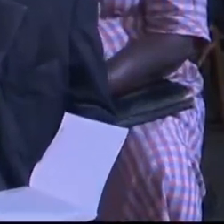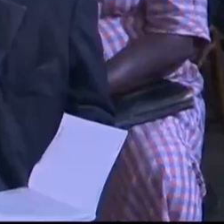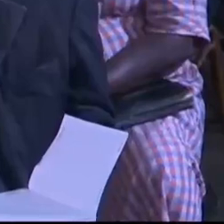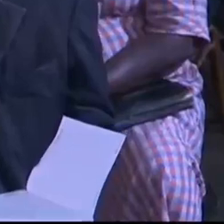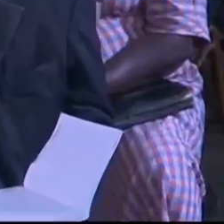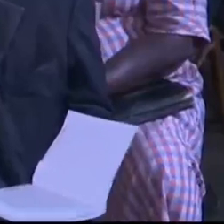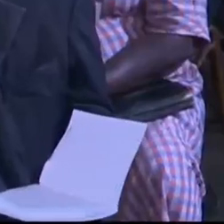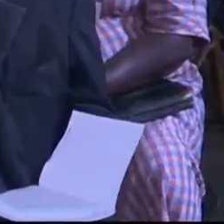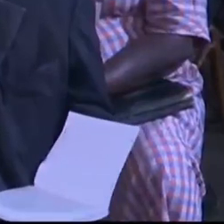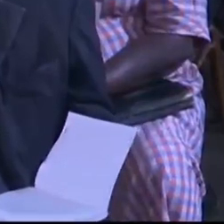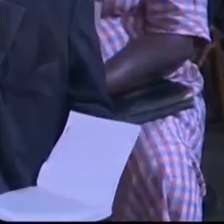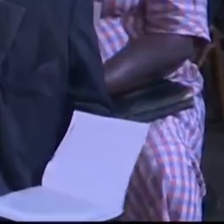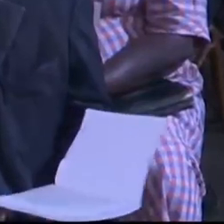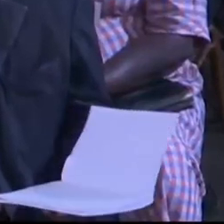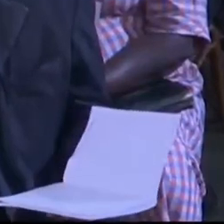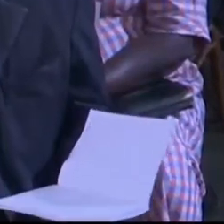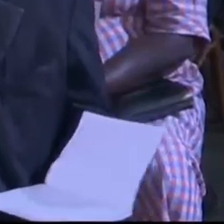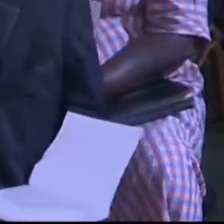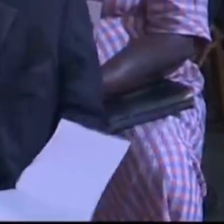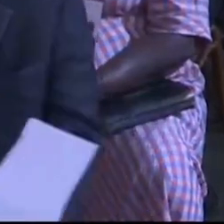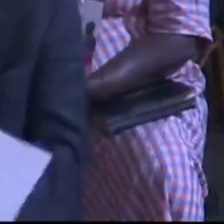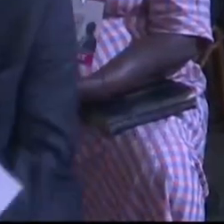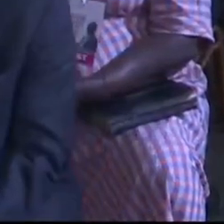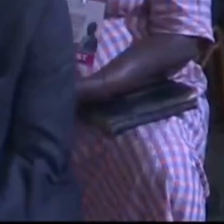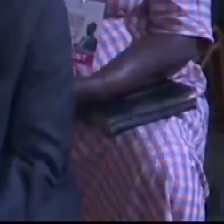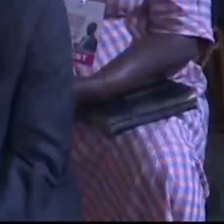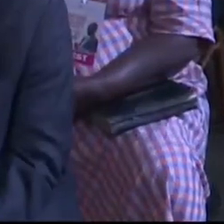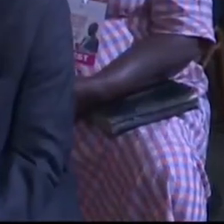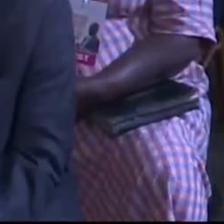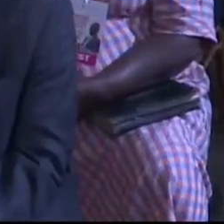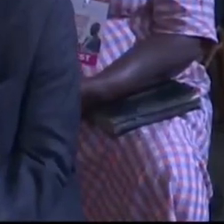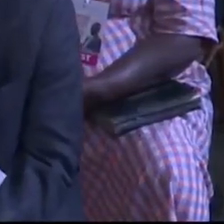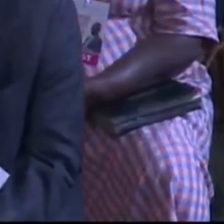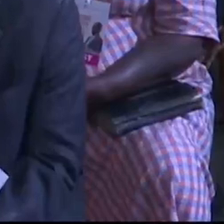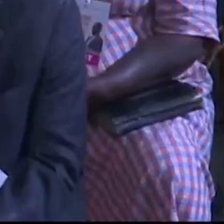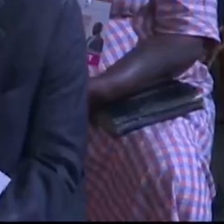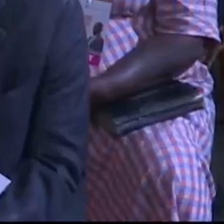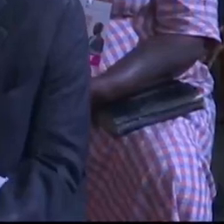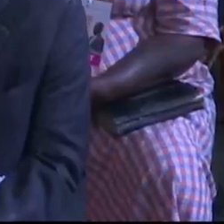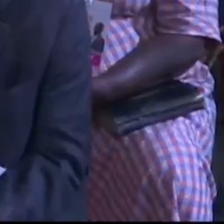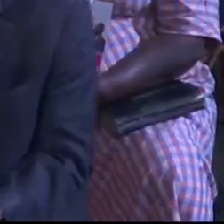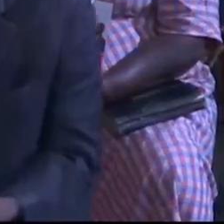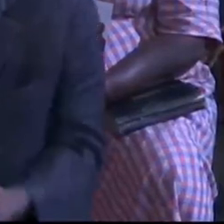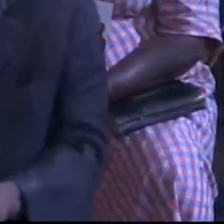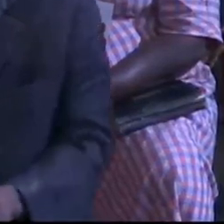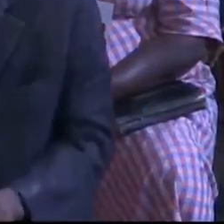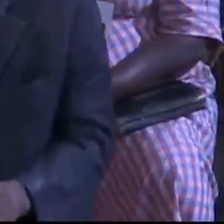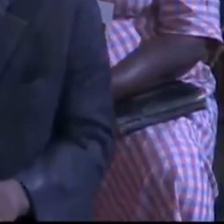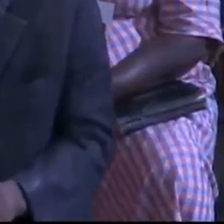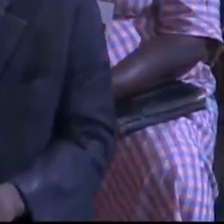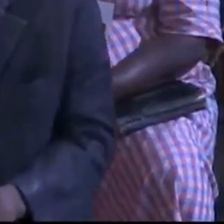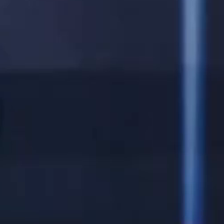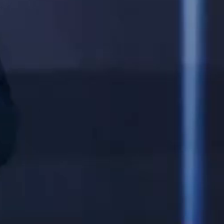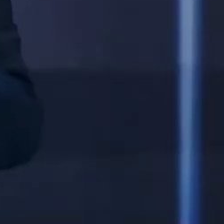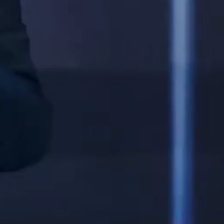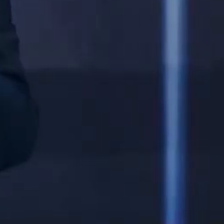parole qui nous fait comprendre qu'il y a quelque chose plus grand que tous les héritages et tout ce que vous pouvez avoir sur